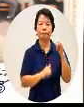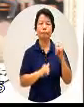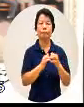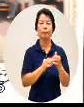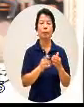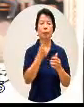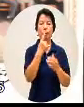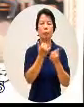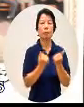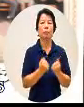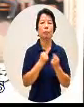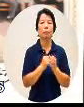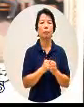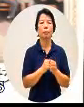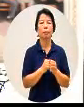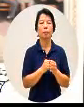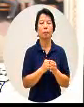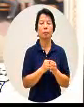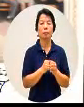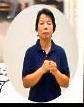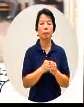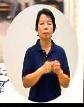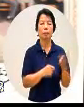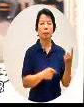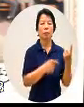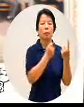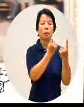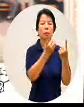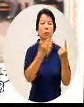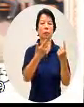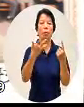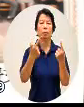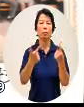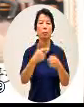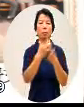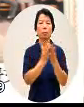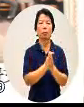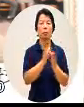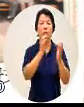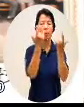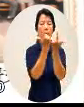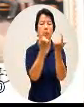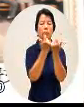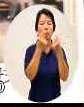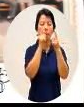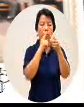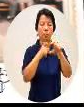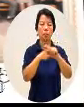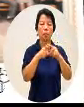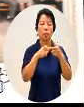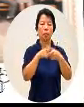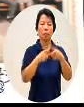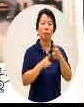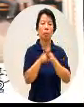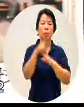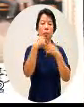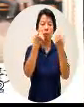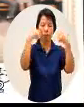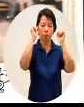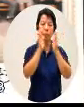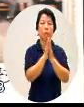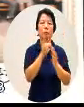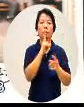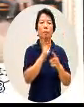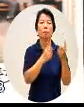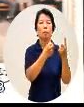我是在1986年台北工專畢業然後1989年去參加三